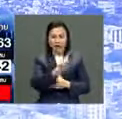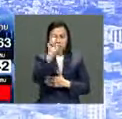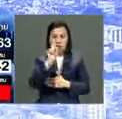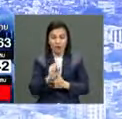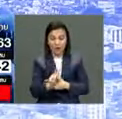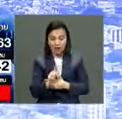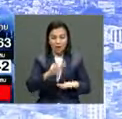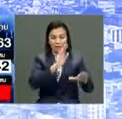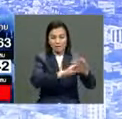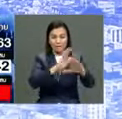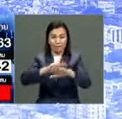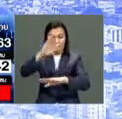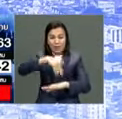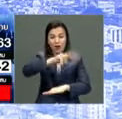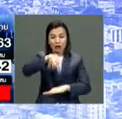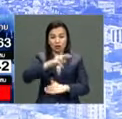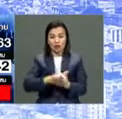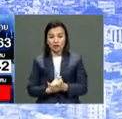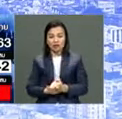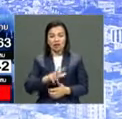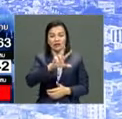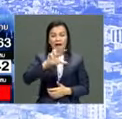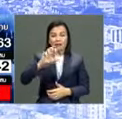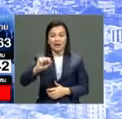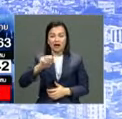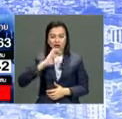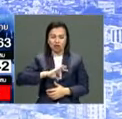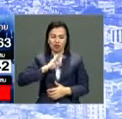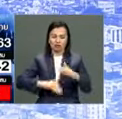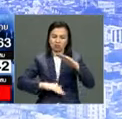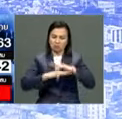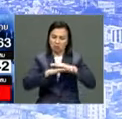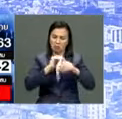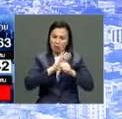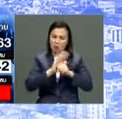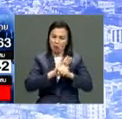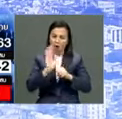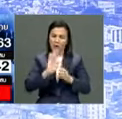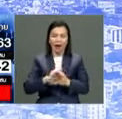ปีหรือไม่เกี่ยวโยงท่านเข้าไปขอตรวจได้เลยถ้าสงสัยขึ้นมานะตอนนี้ทางลัดเราทางสักกระทรวงสาธารณสุขนะครับทั้งสกอเอ่อยินดีให้การบริการอย่างเต็มที่เพื่อที่จะดึงคนที่มีความสงสัยเข้ามาตรวจให้มากที่สุดไปยิ่งด้วย3แสนกว่าเรายังไม่พอใจจะเป็น 400000-500000